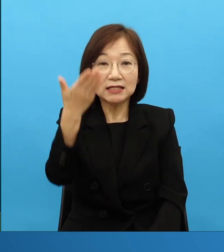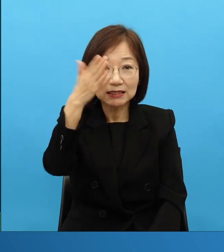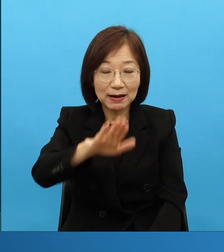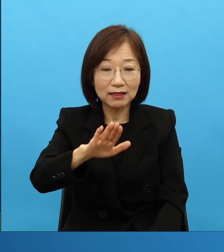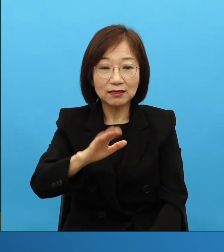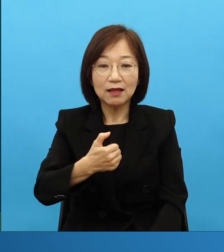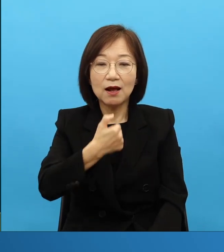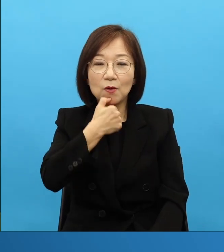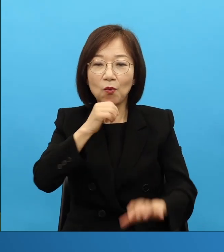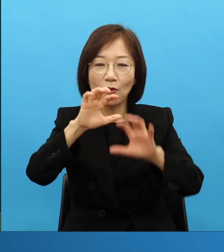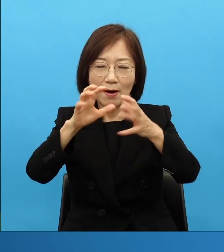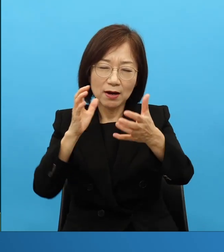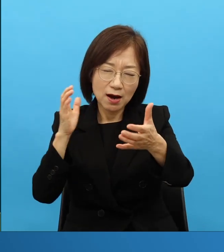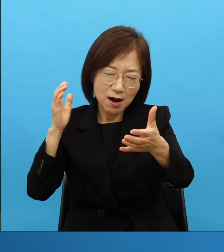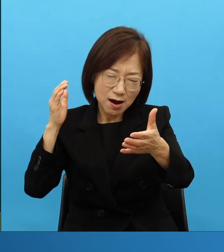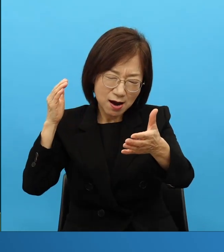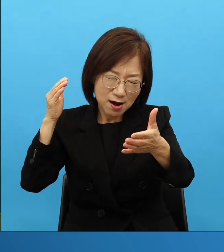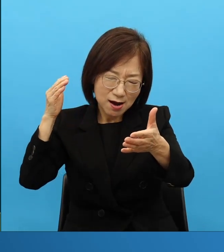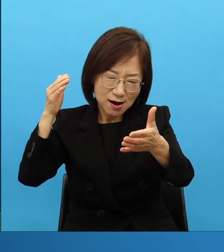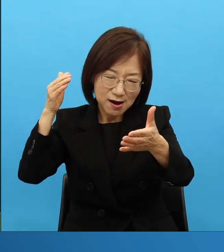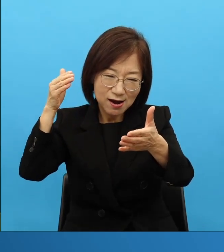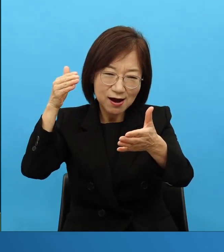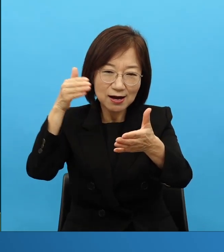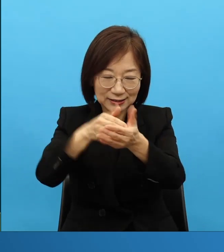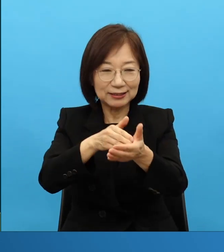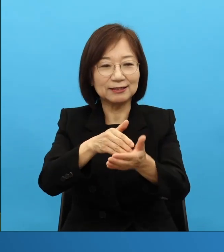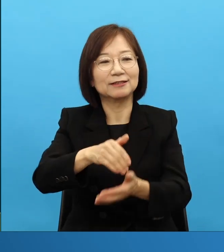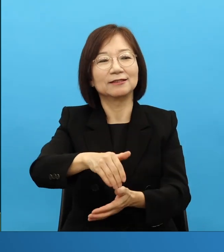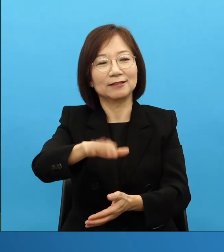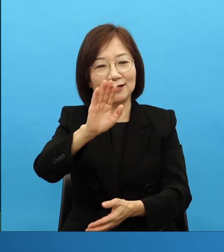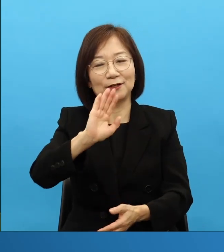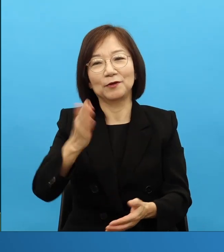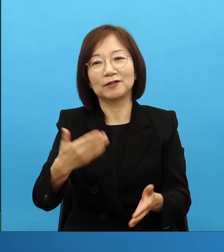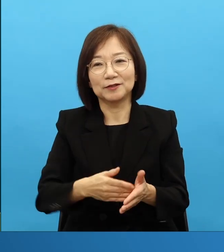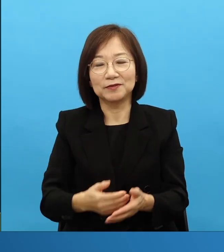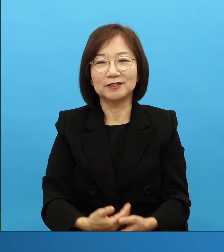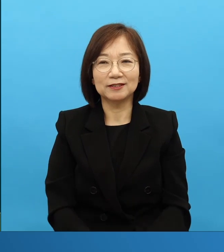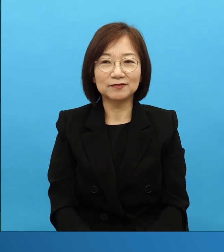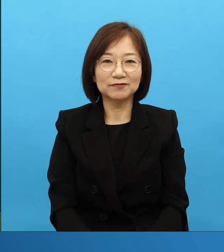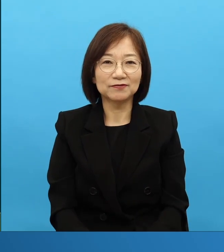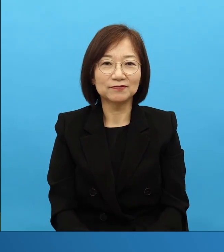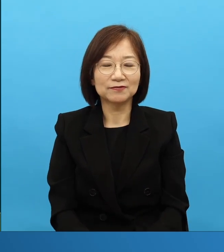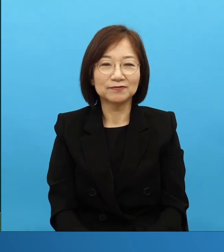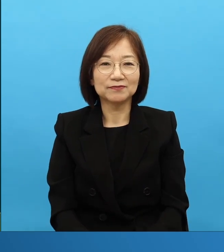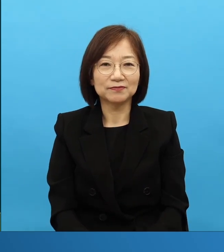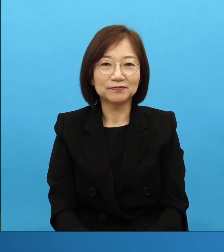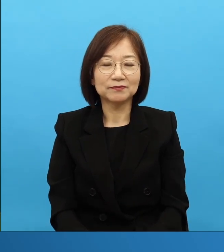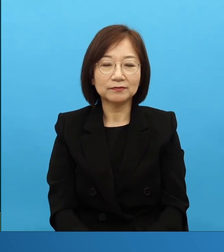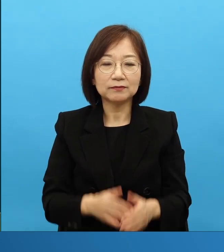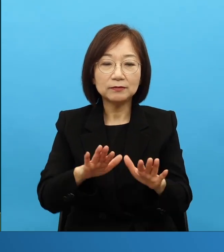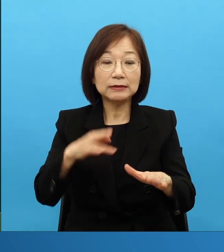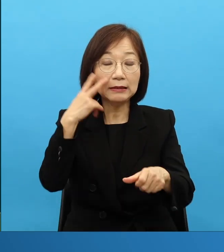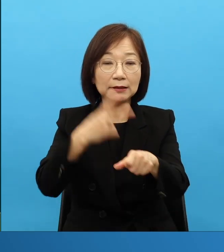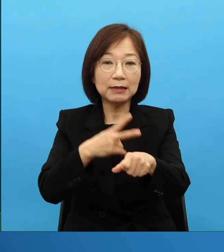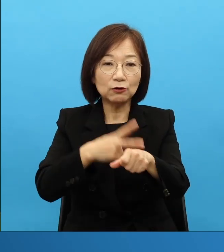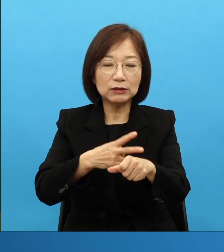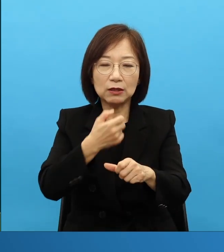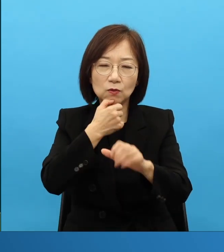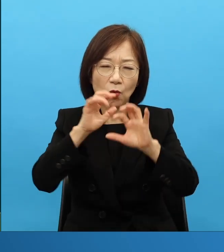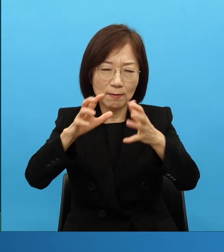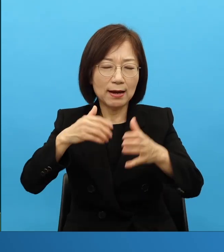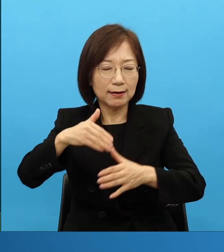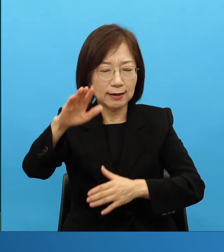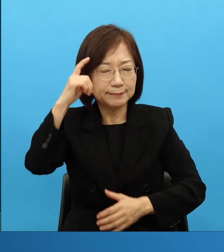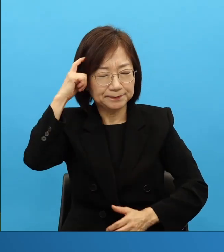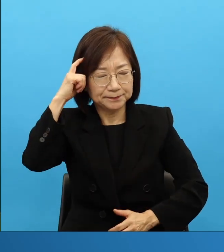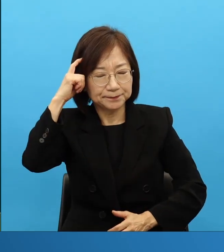로마를 지금 가기를 지금 간절히 바울이 지금 하나님의 마음을 품은 거예요. And so God has given Paul this sincere heart to go to Rome.